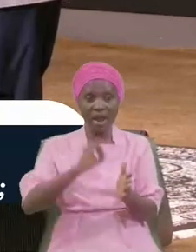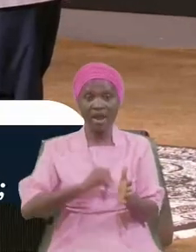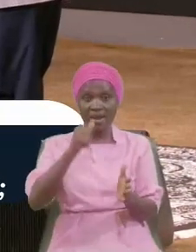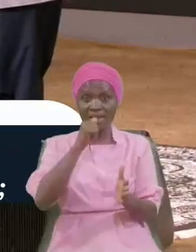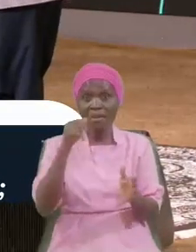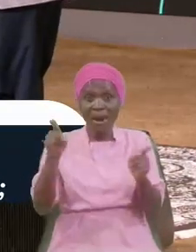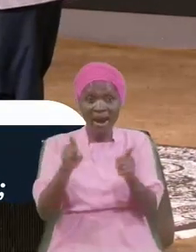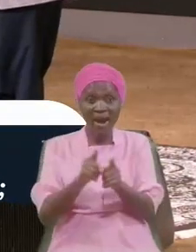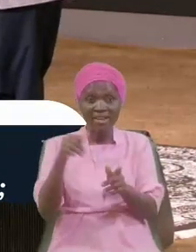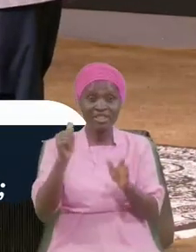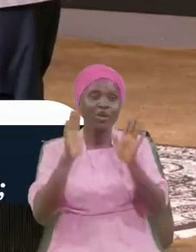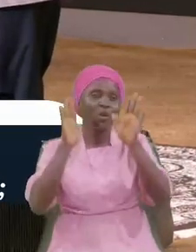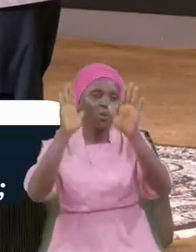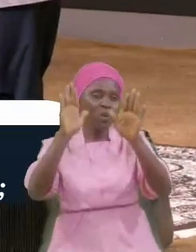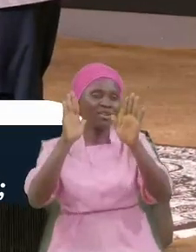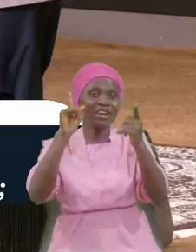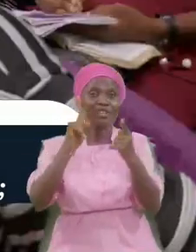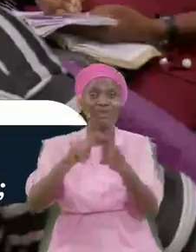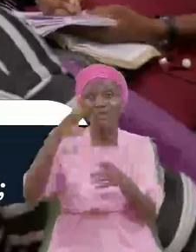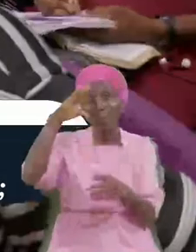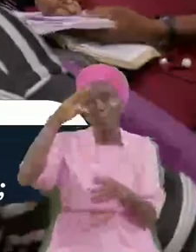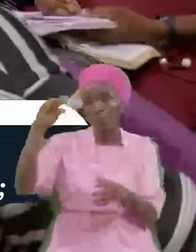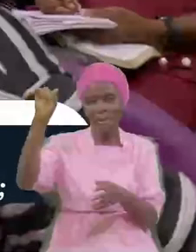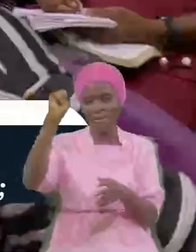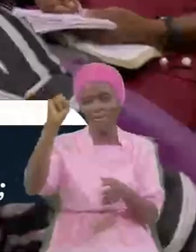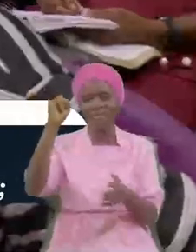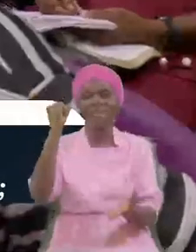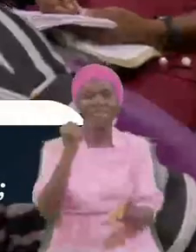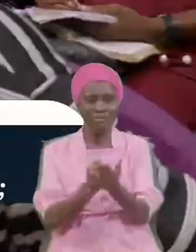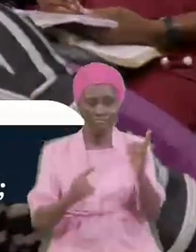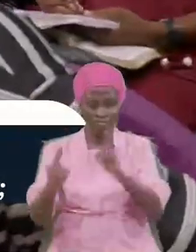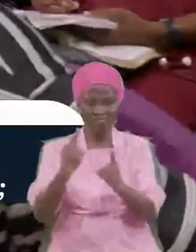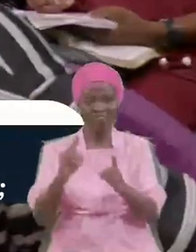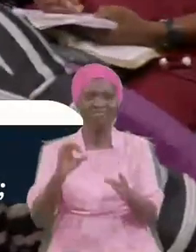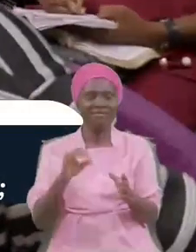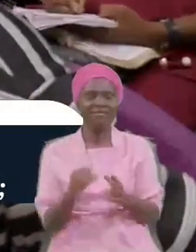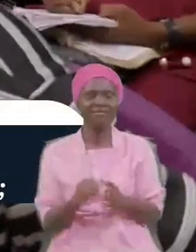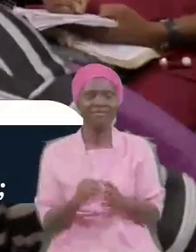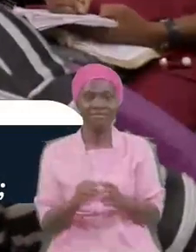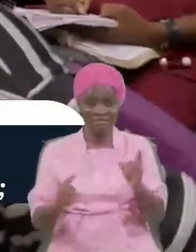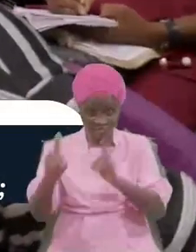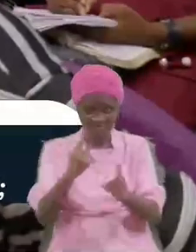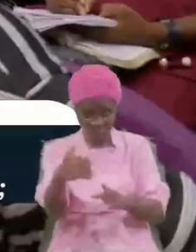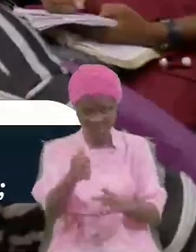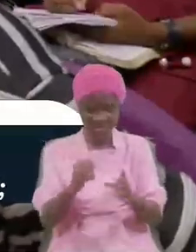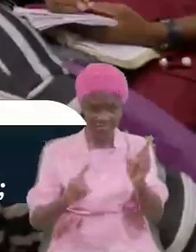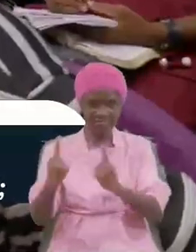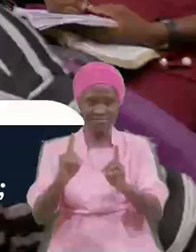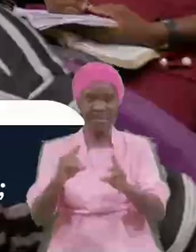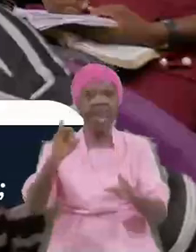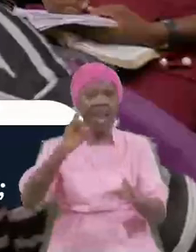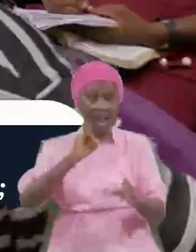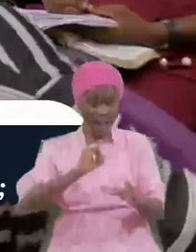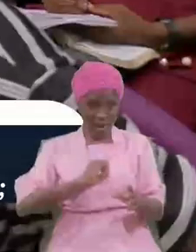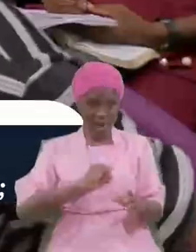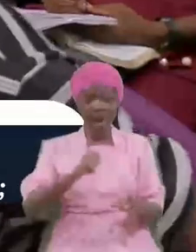comme un prodige. Je crois que vous allez dire cela pour vous-même. Non seulement amen, répétez cela. Je